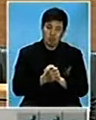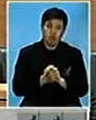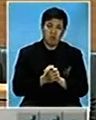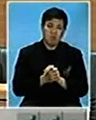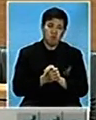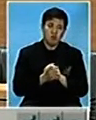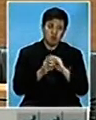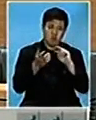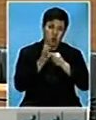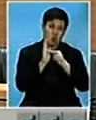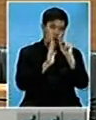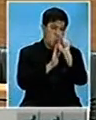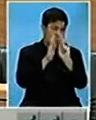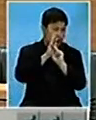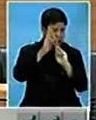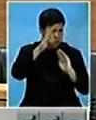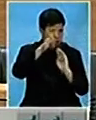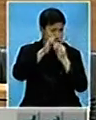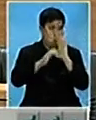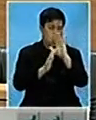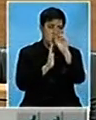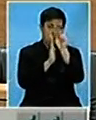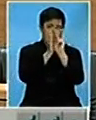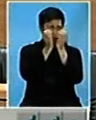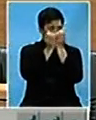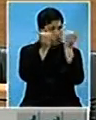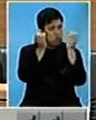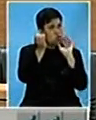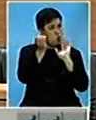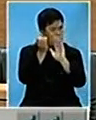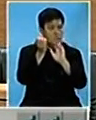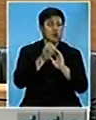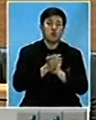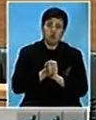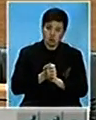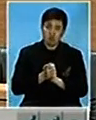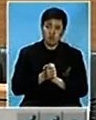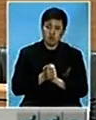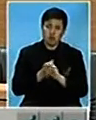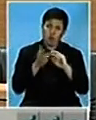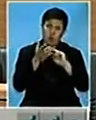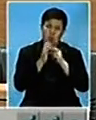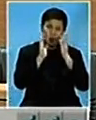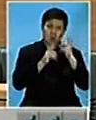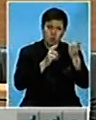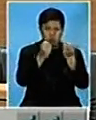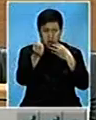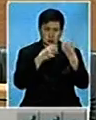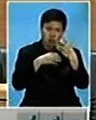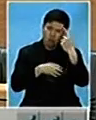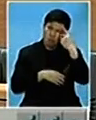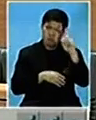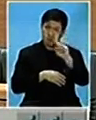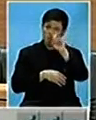หลักความเป็นกฎหมายสูงสุดของรัฐธรรมนูญเพราะฉะนั้นจึงทำให้เกิดคำวิพากษ์วิจารณ์การตั้ง